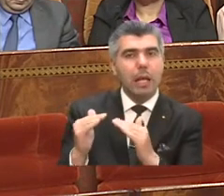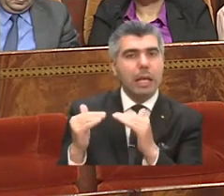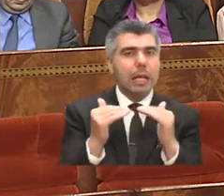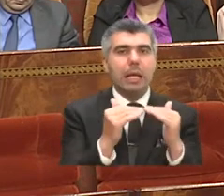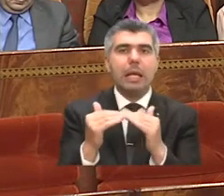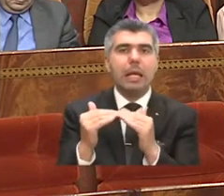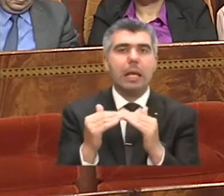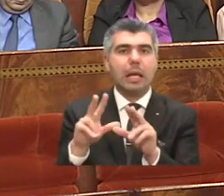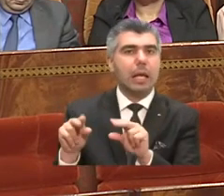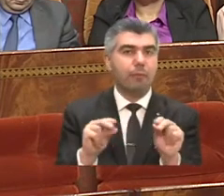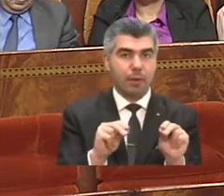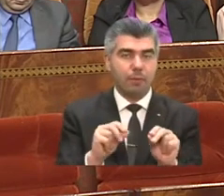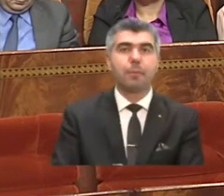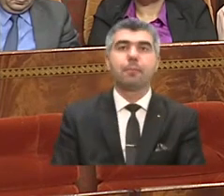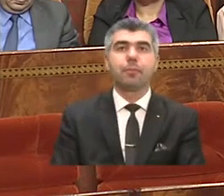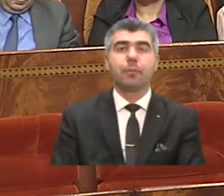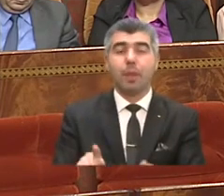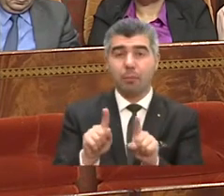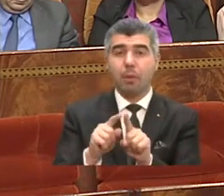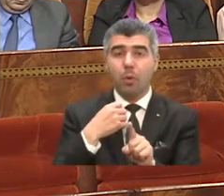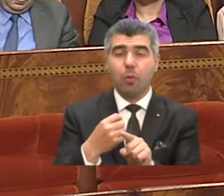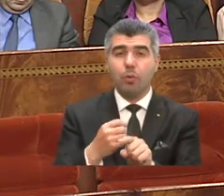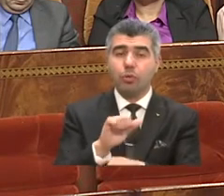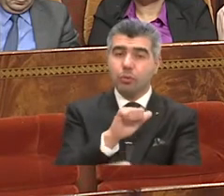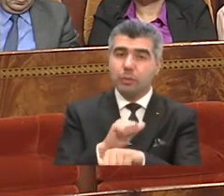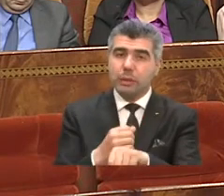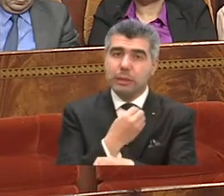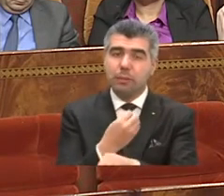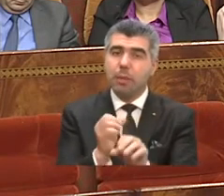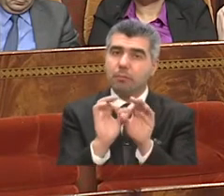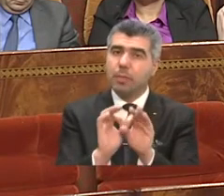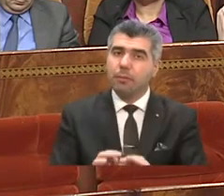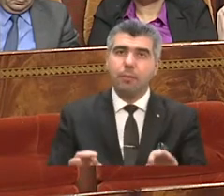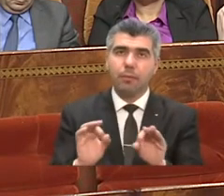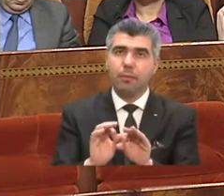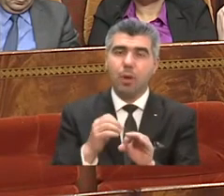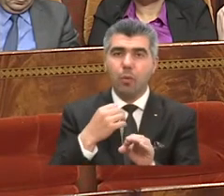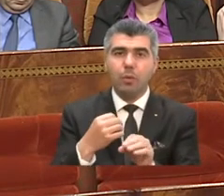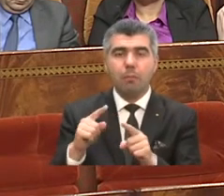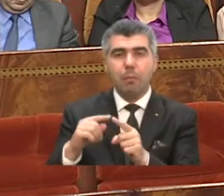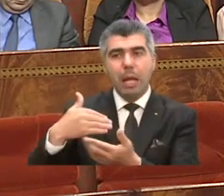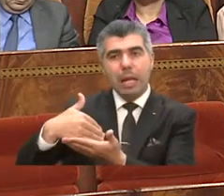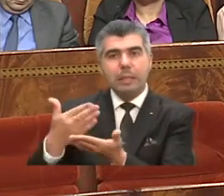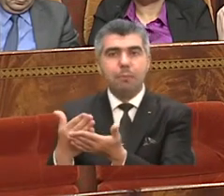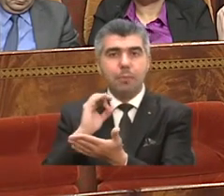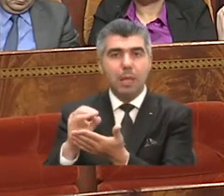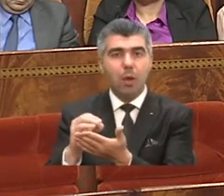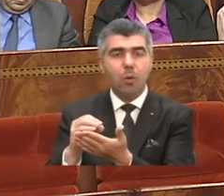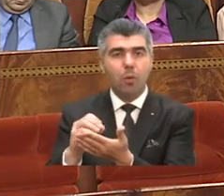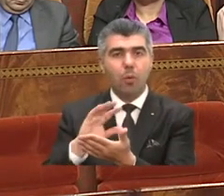كل المواطنين. ملي كنتكلموا على القضيه الاجتماعيه للفنان، راه ما كنقوموش بتجزئه فنانين دون غيرهم،